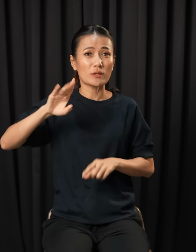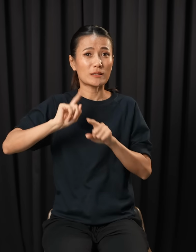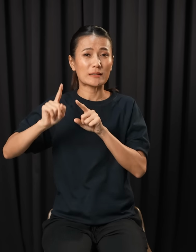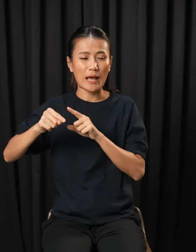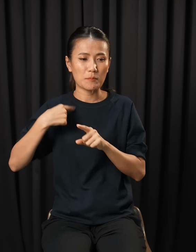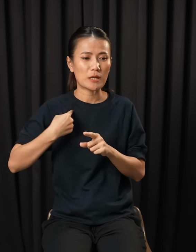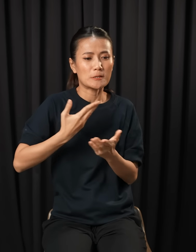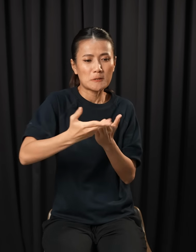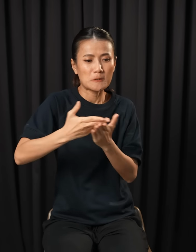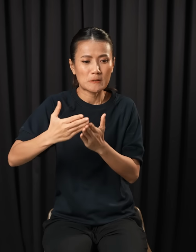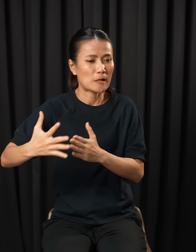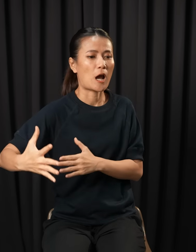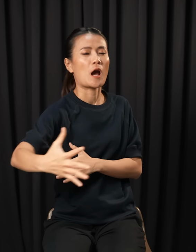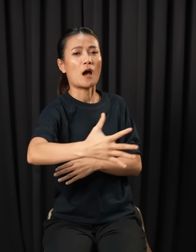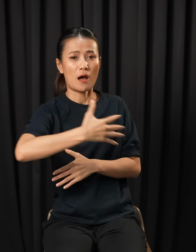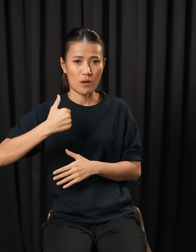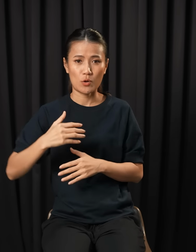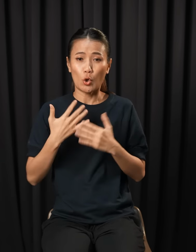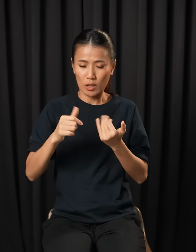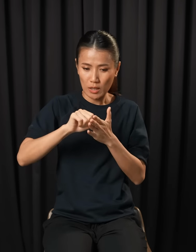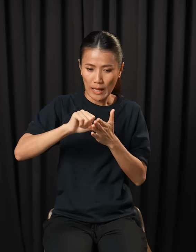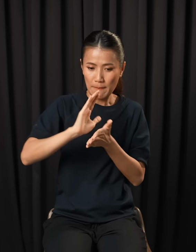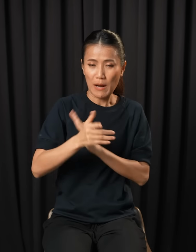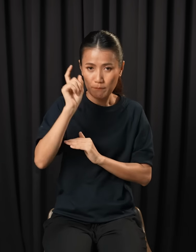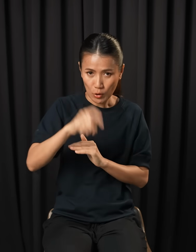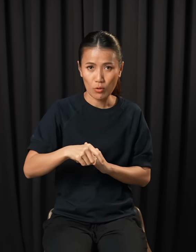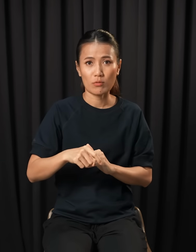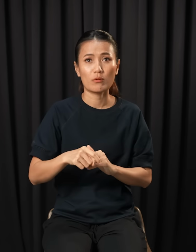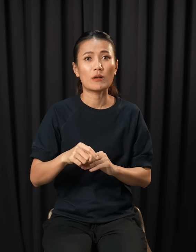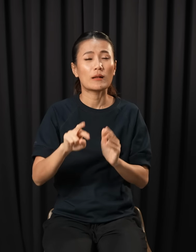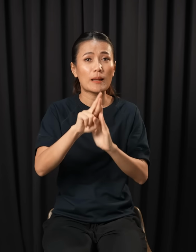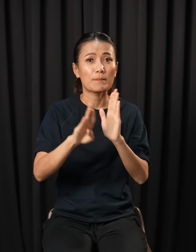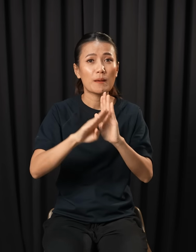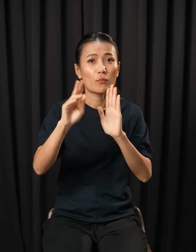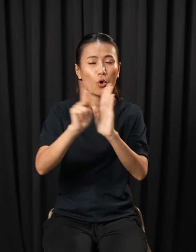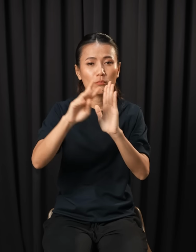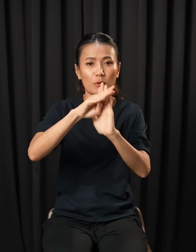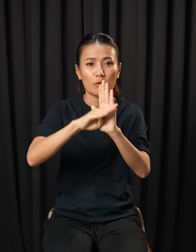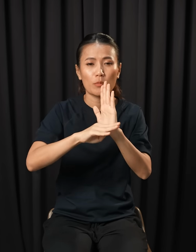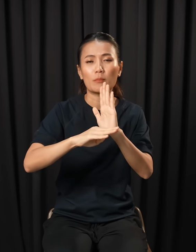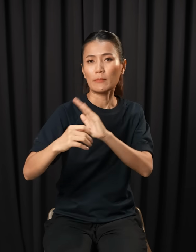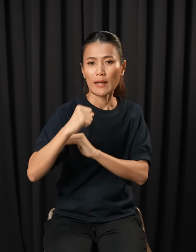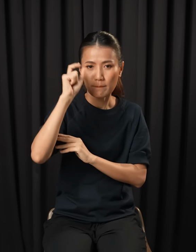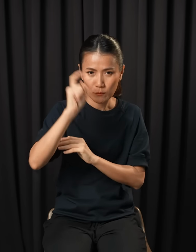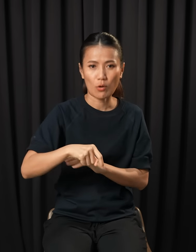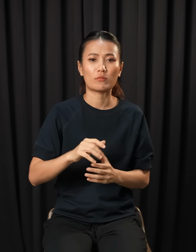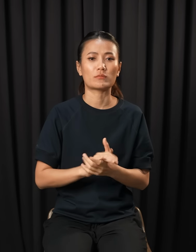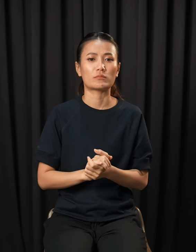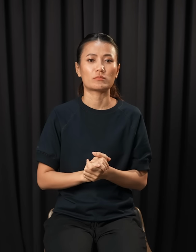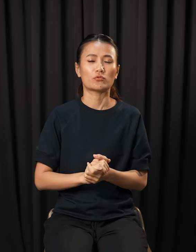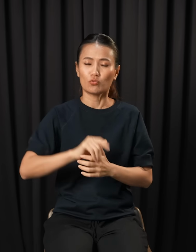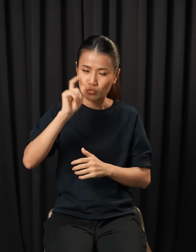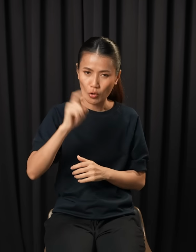มันก็ทำให้ยิ่งล็อกเข้าไปอีกคราวนี้มันก็จะยิ่งหลุดไปยังในทุนหลุดก็ในทุนหลุดก็ในทุนอีกผมก็เลยคิดว่าณปัจจุบันเนี่ยสามารถปรับได้แต่ต้องมีเงื่อนไข